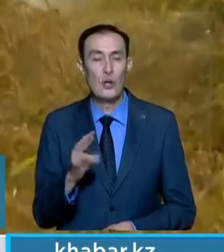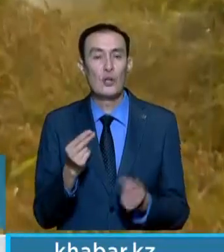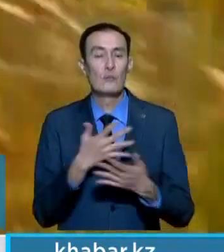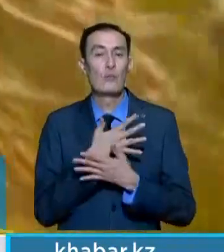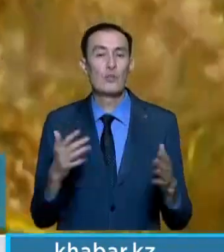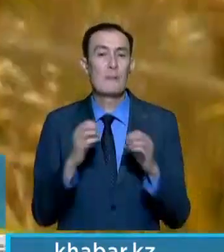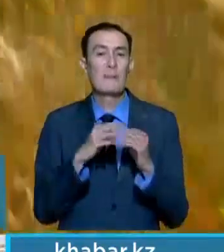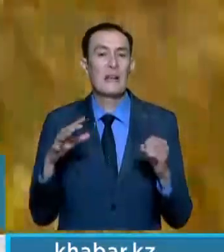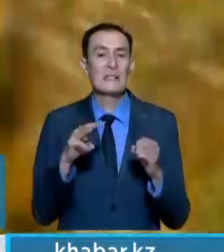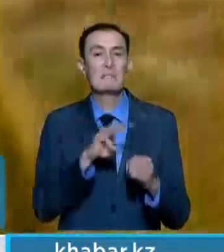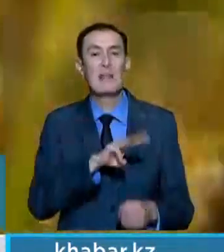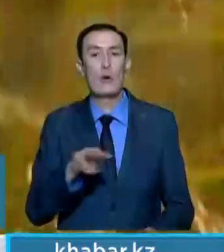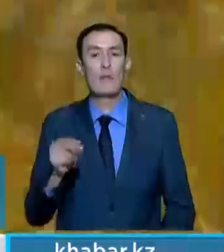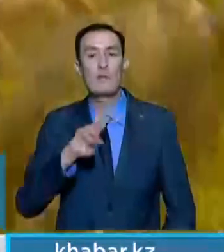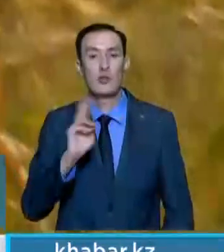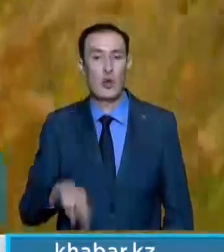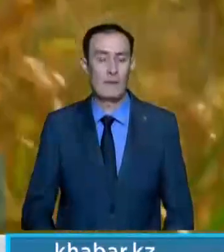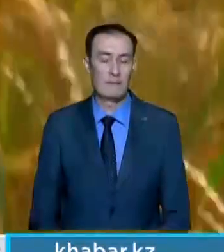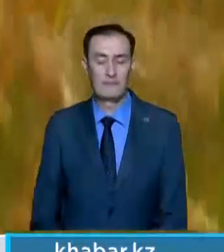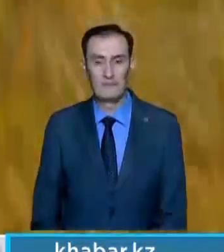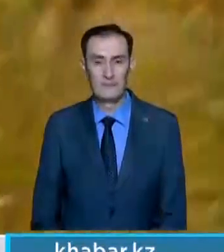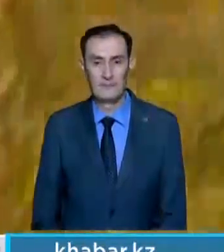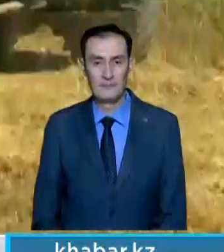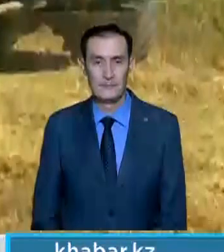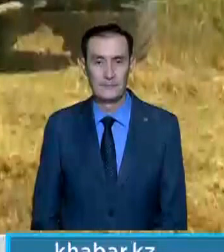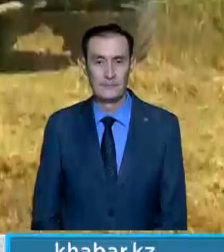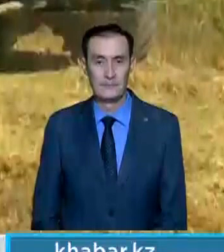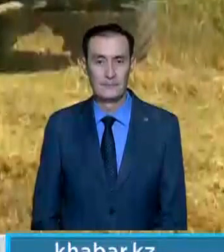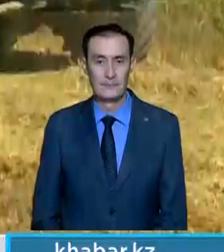более 15 миллионов долларов. Альбина Кумургалеева,